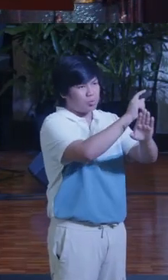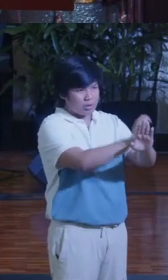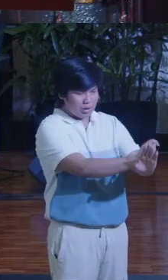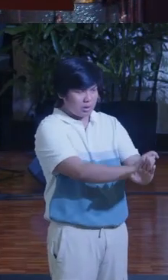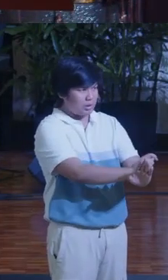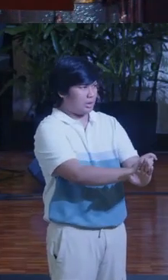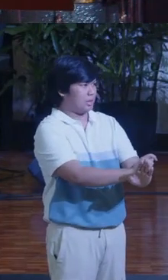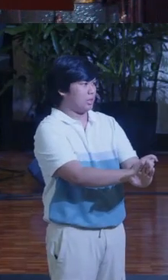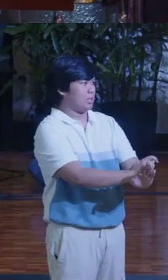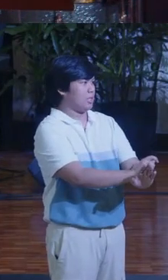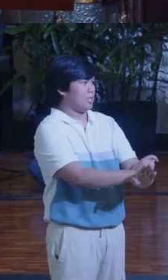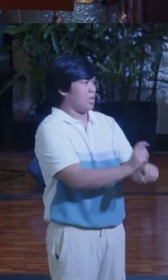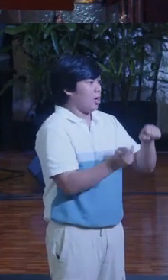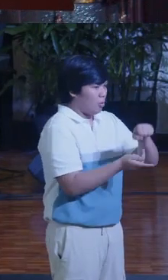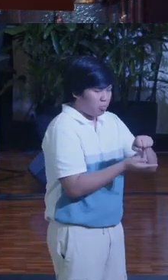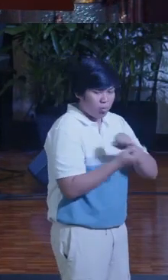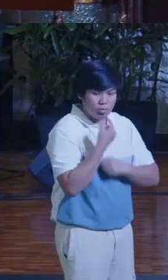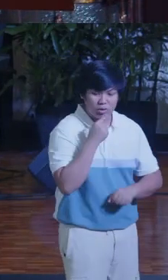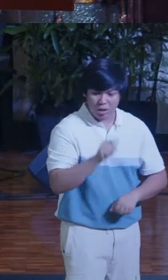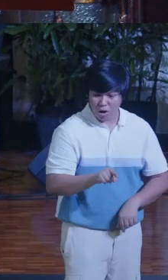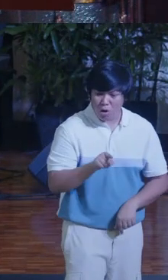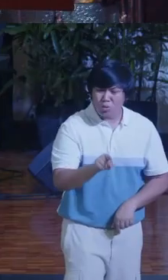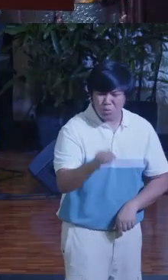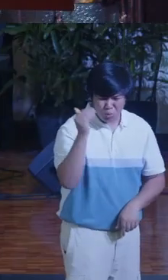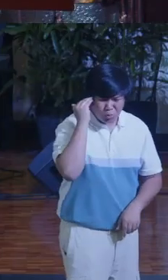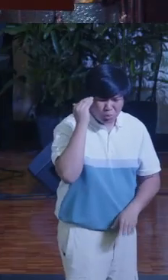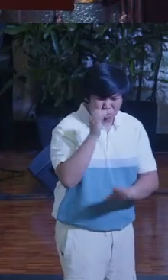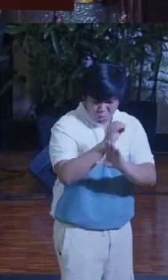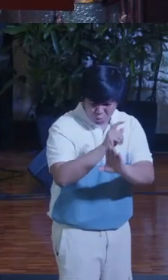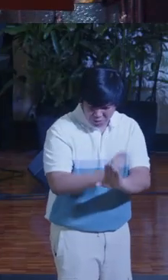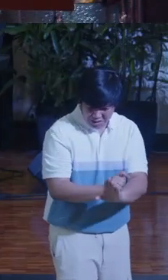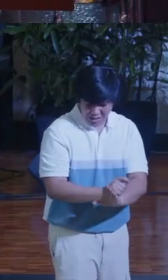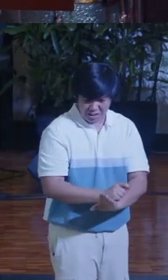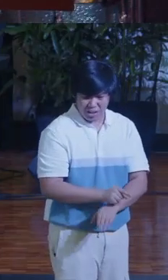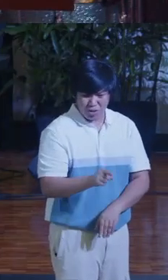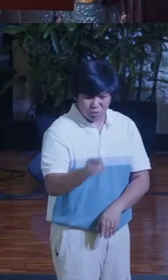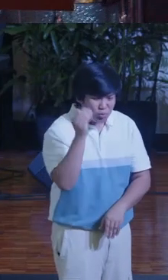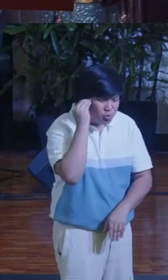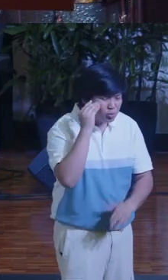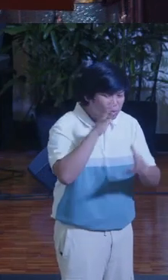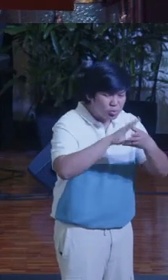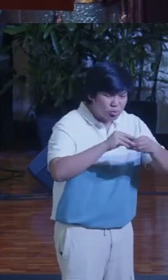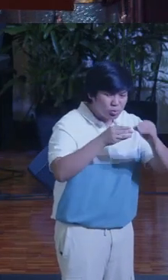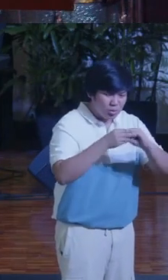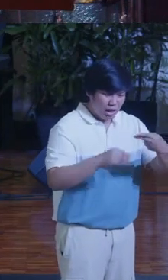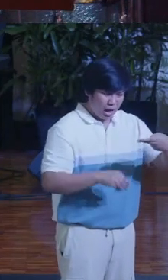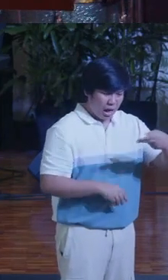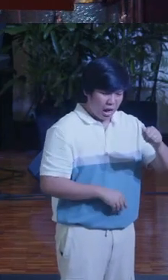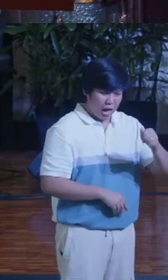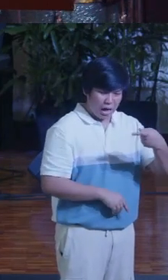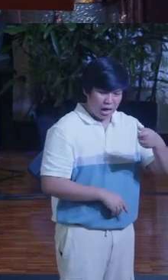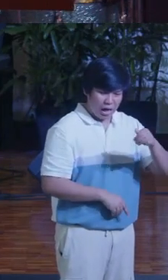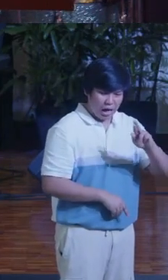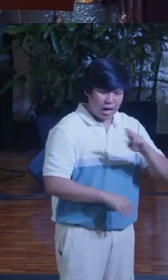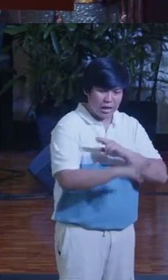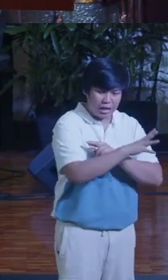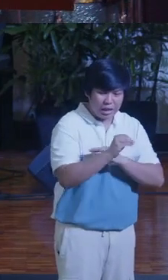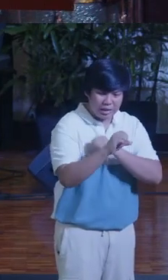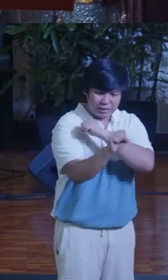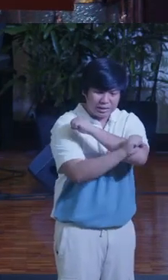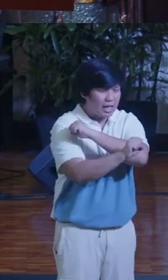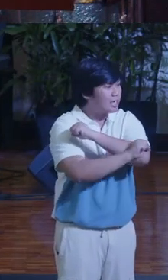taga-Galatians yung kwento ni Hagar at ni